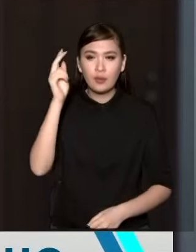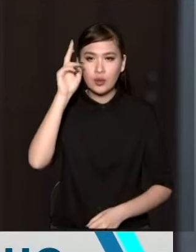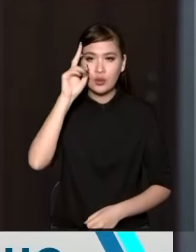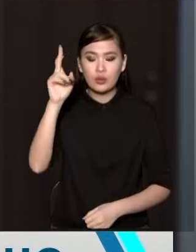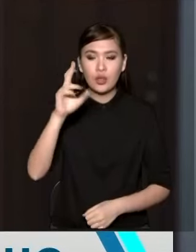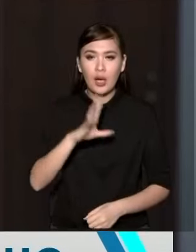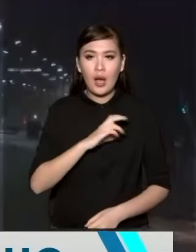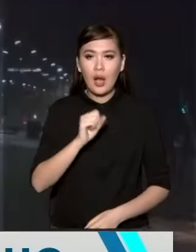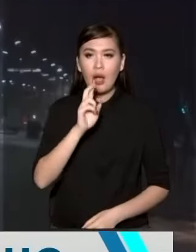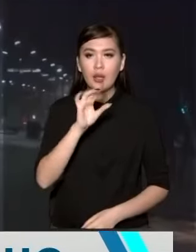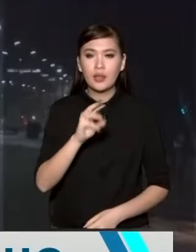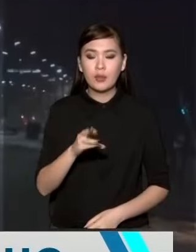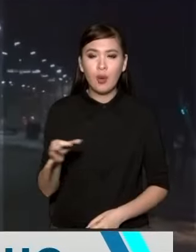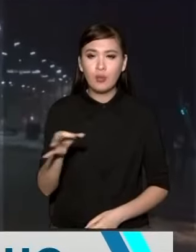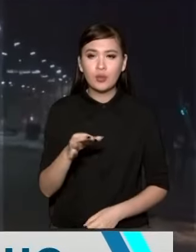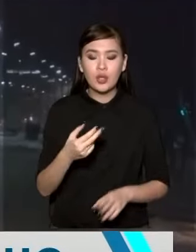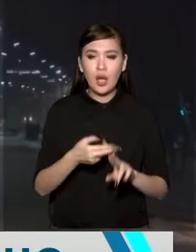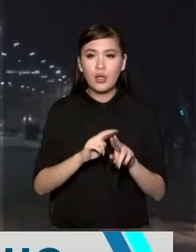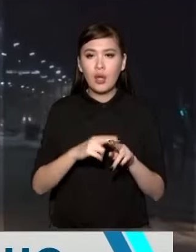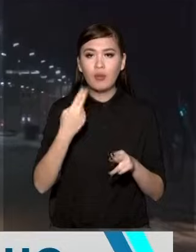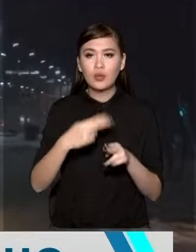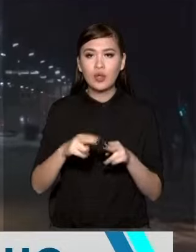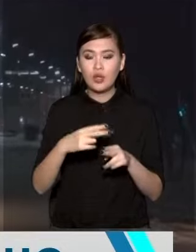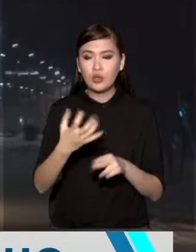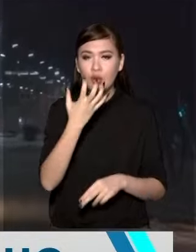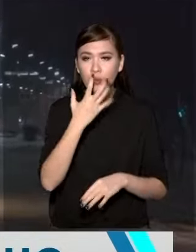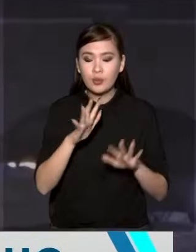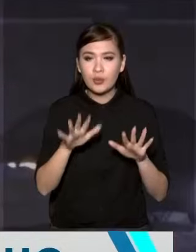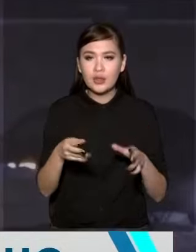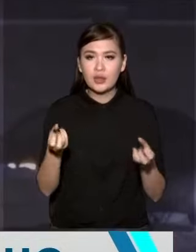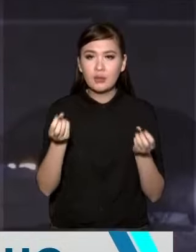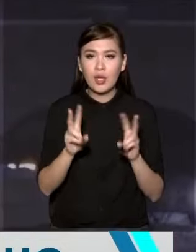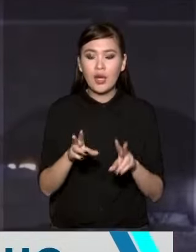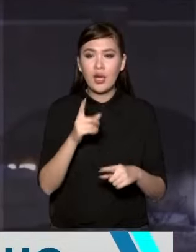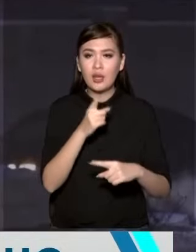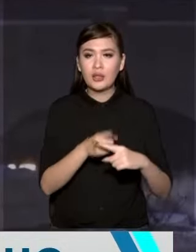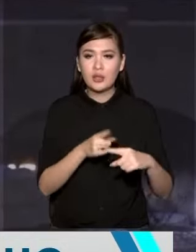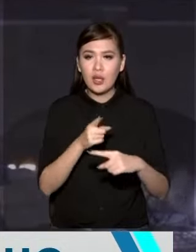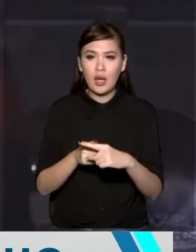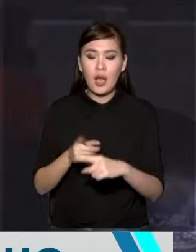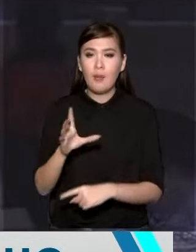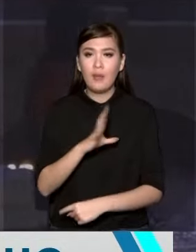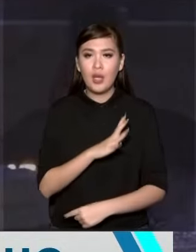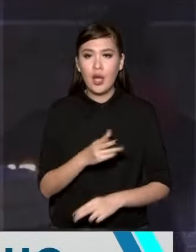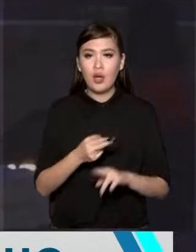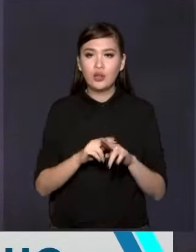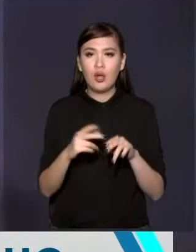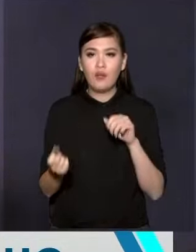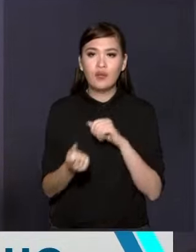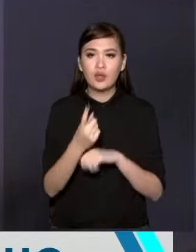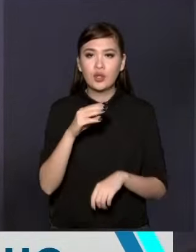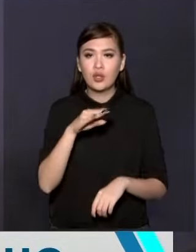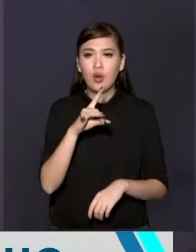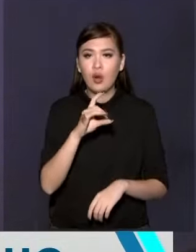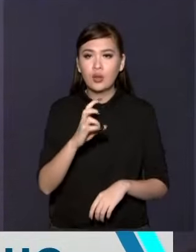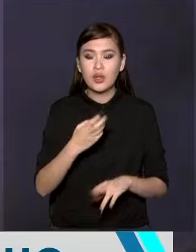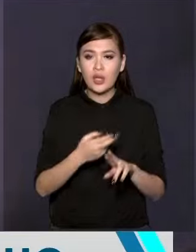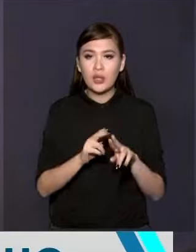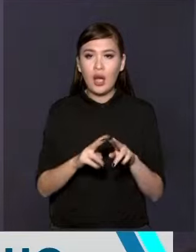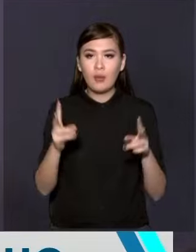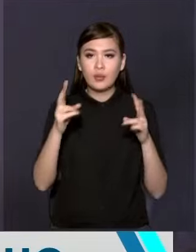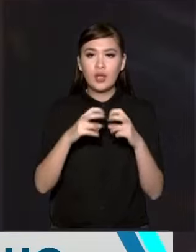и акима области. Повреждения на теплосетях специалисты обнаружили в разных частях города. Выявляли их и с помощью дронов. Всего